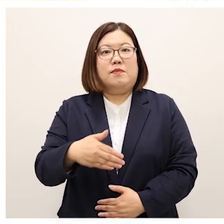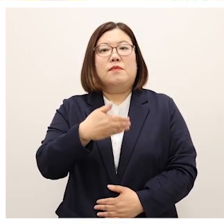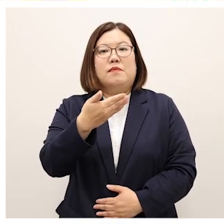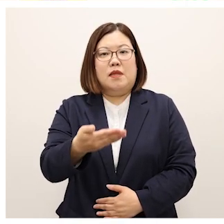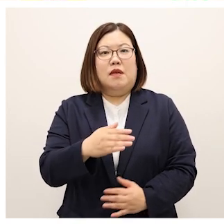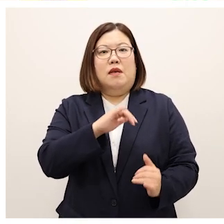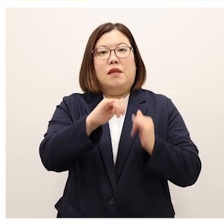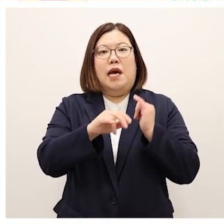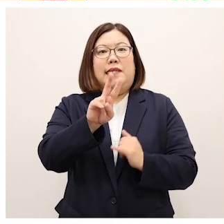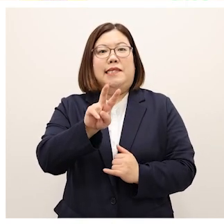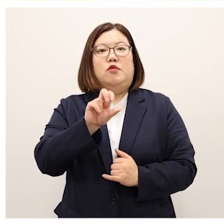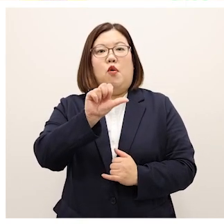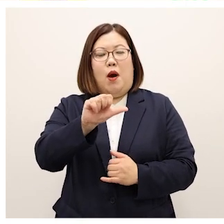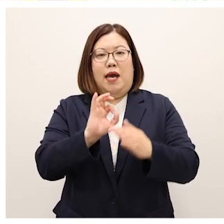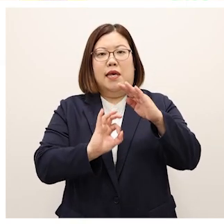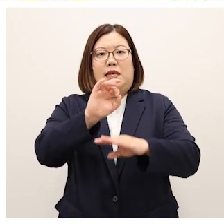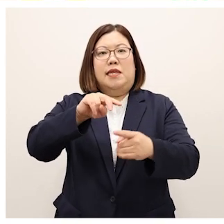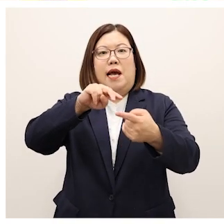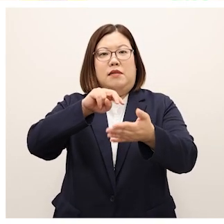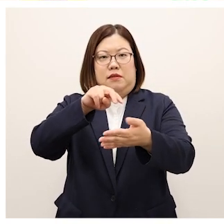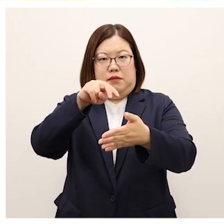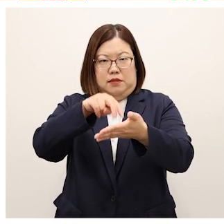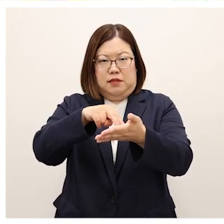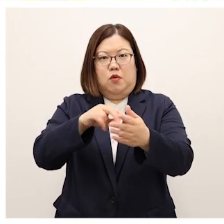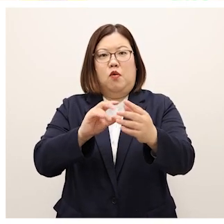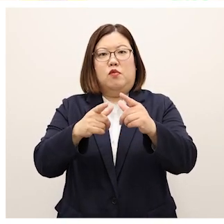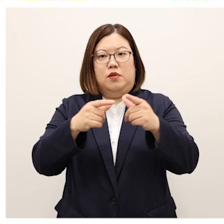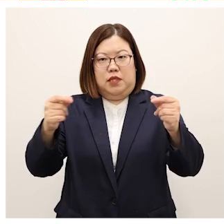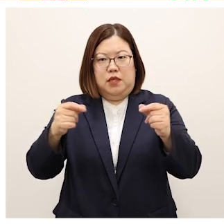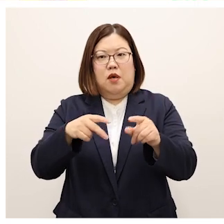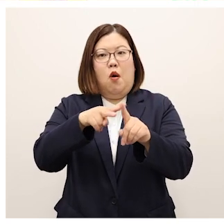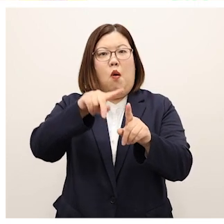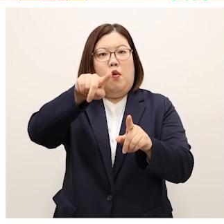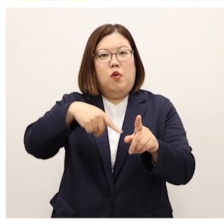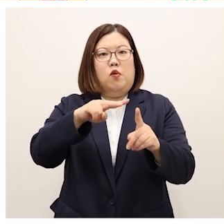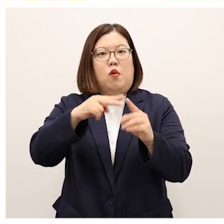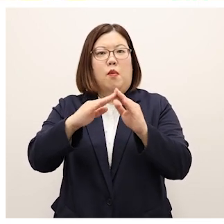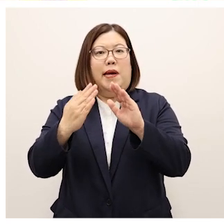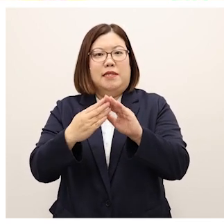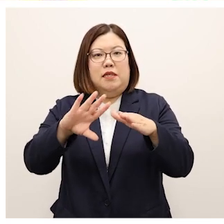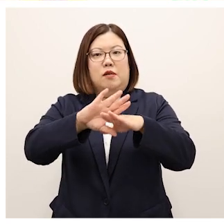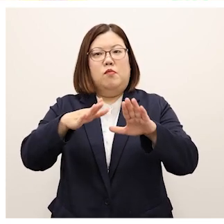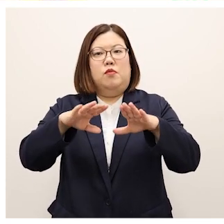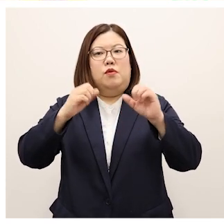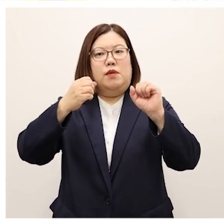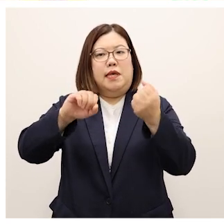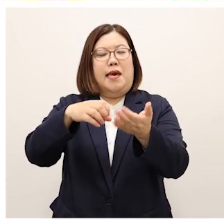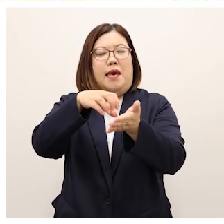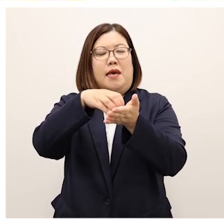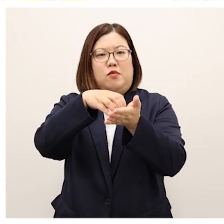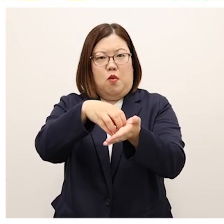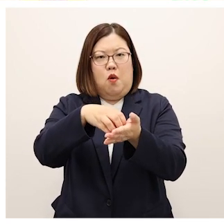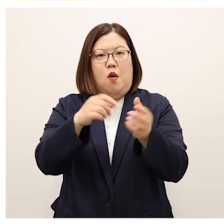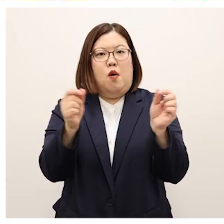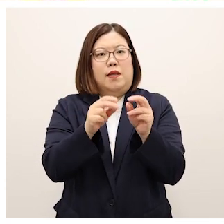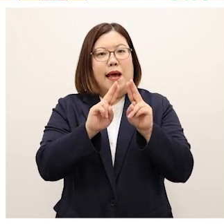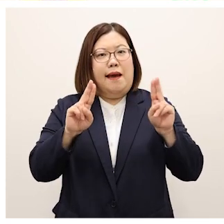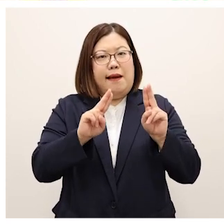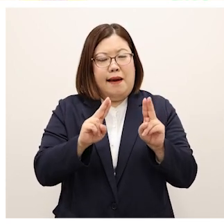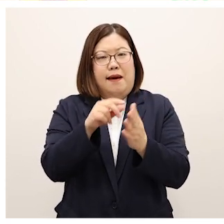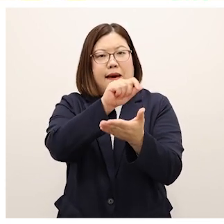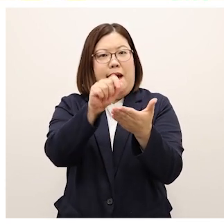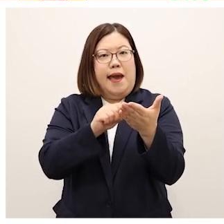続いて、第25回日立の国小野の小町文芸賞短歌俳句の募集についてご説明いたします